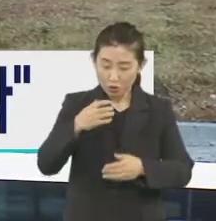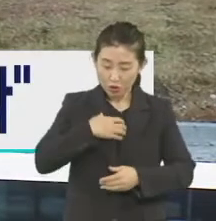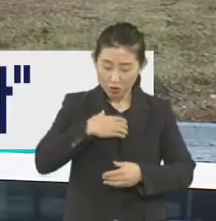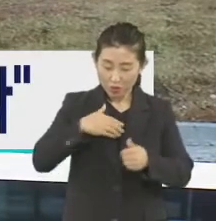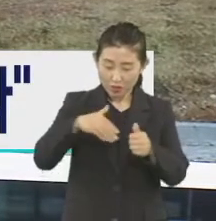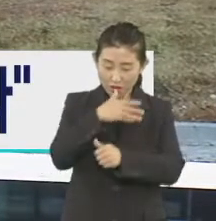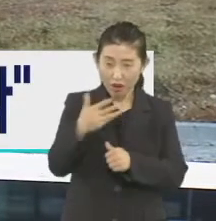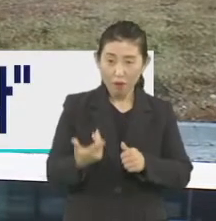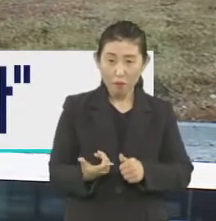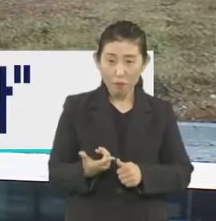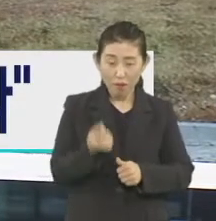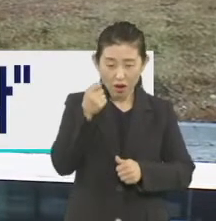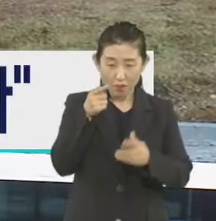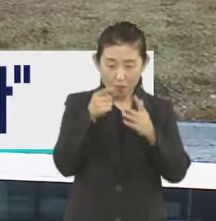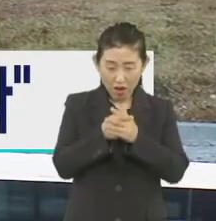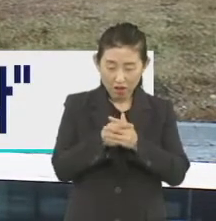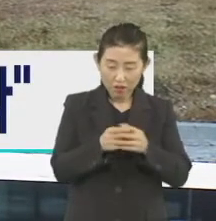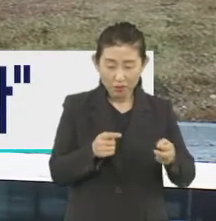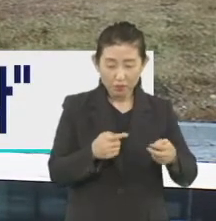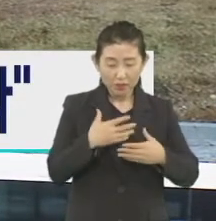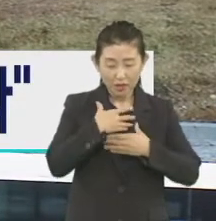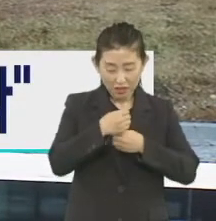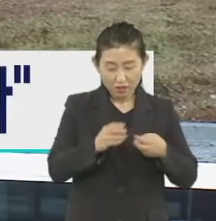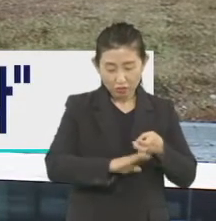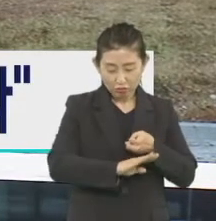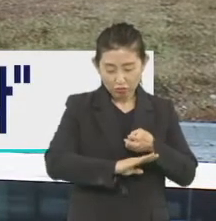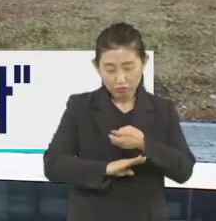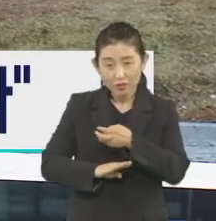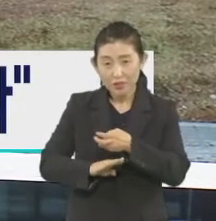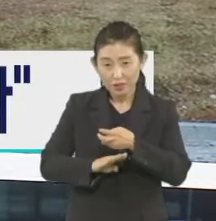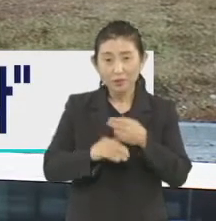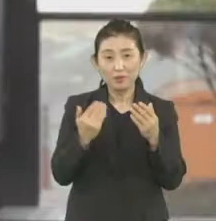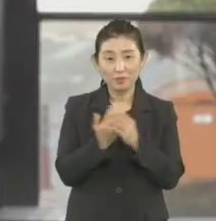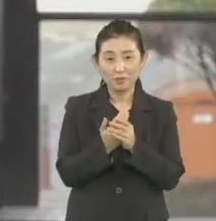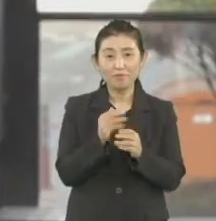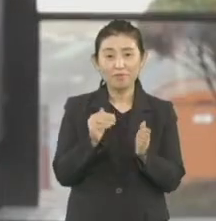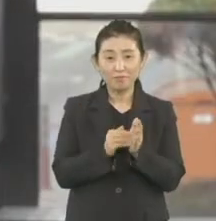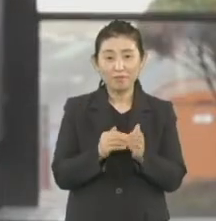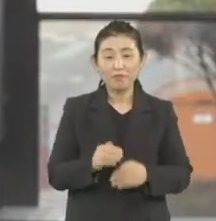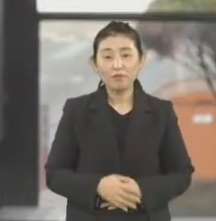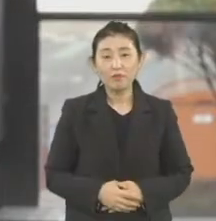대비하는 안전성을 모두 구현했습니다. 조혜영 기자입니다.